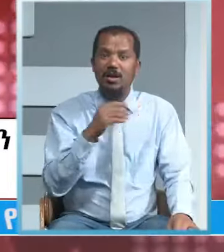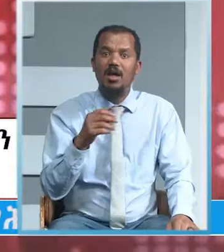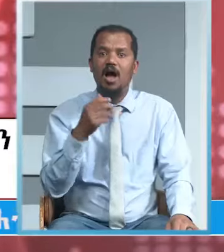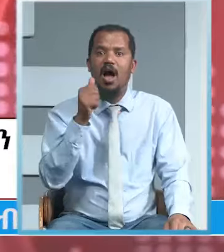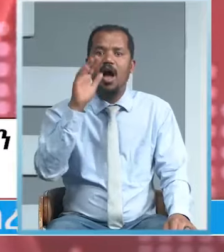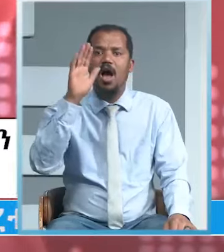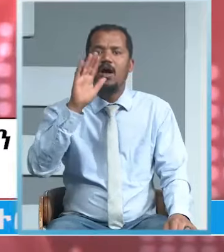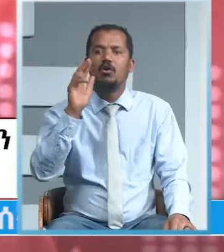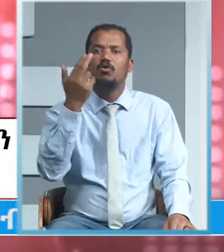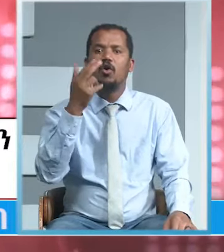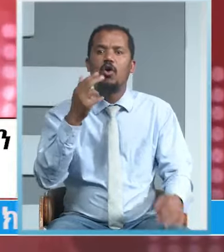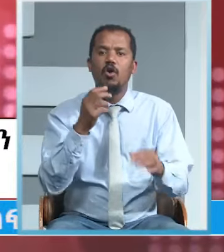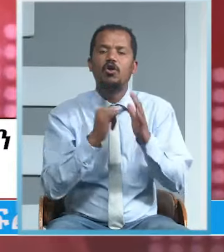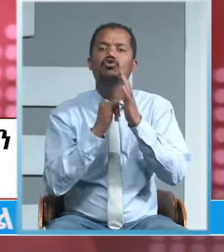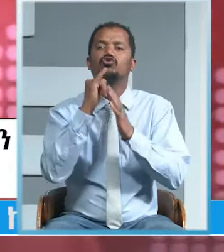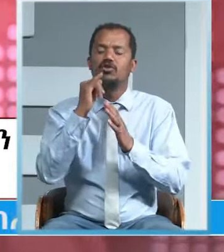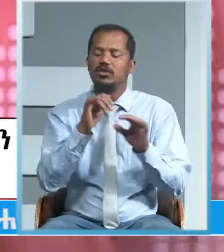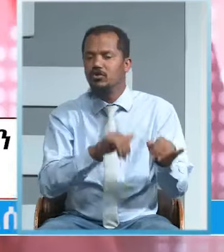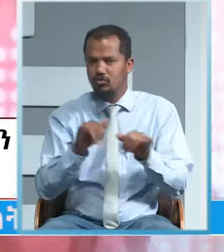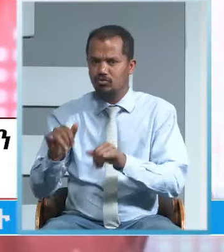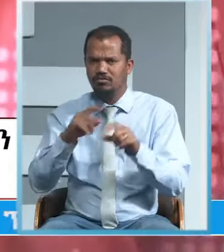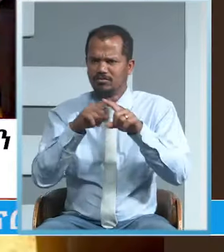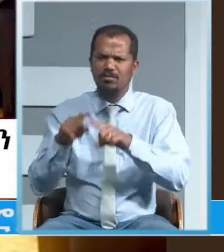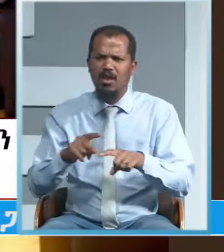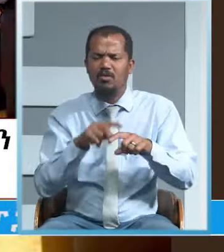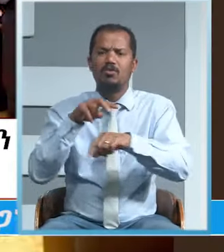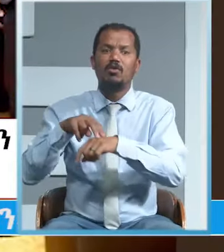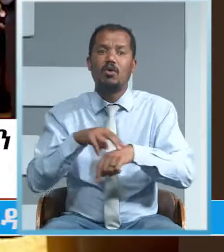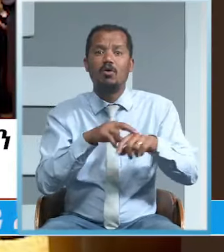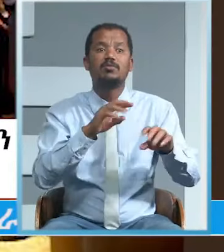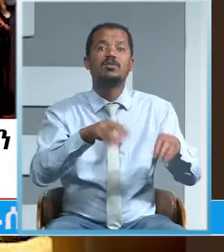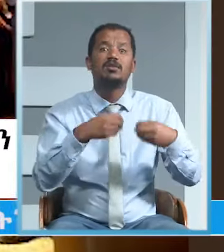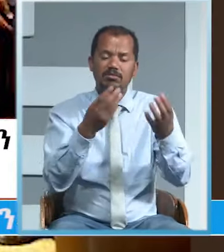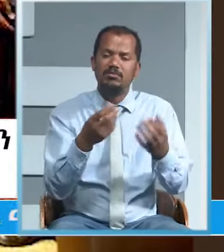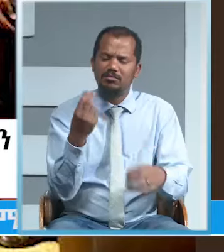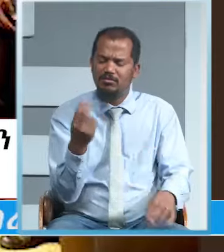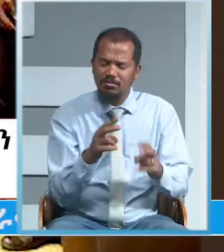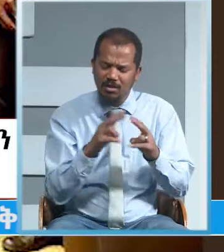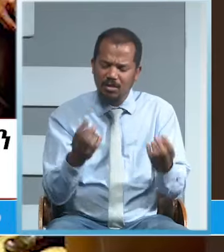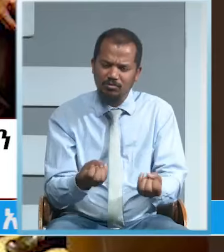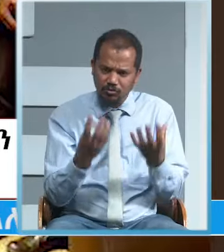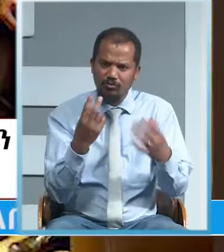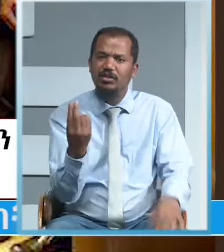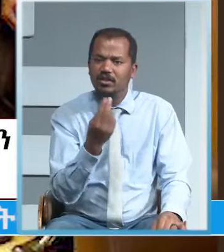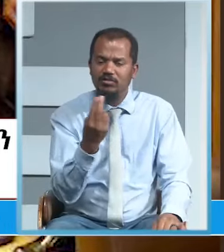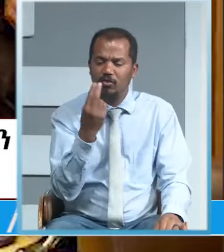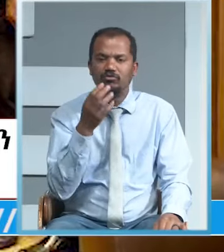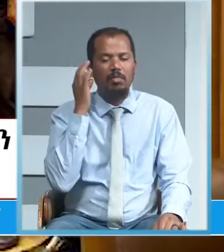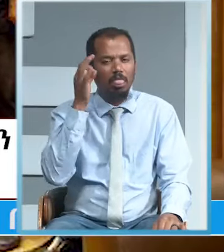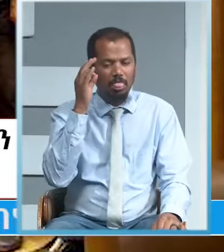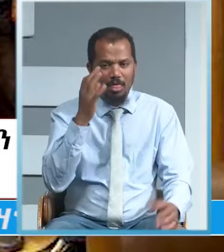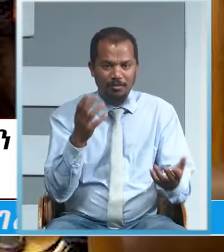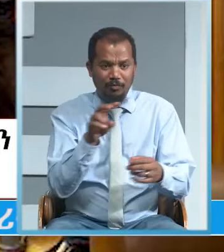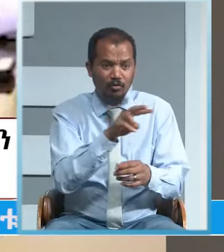የአግሮ ኢንዱስትሪ ፕሮጀክቶች እንዲሁም ለተለያዩ ተቋማት ስለሚሰጣቸው ዘርፈ ብዙ ድጋፎች አብራርተዋል። ሁለቱ